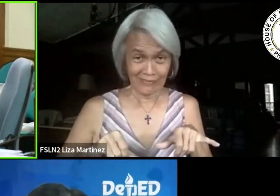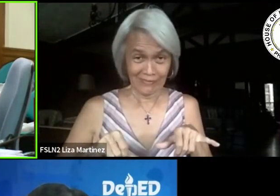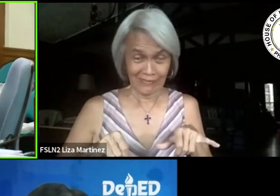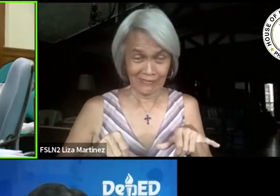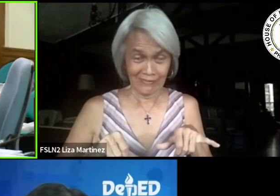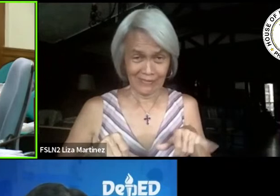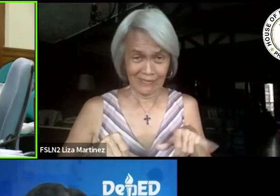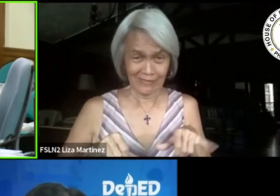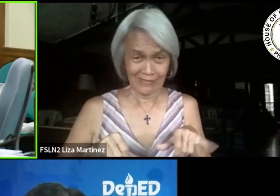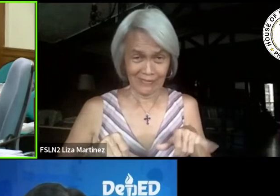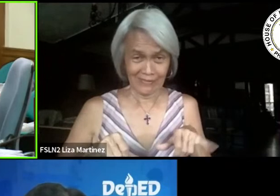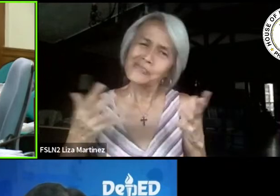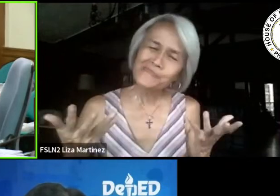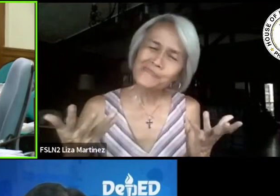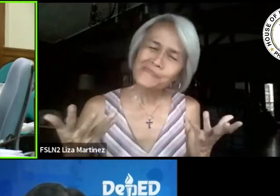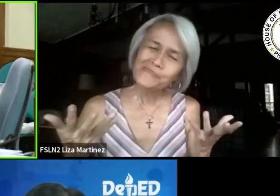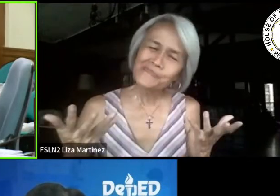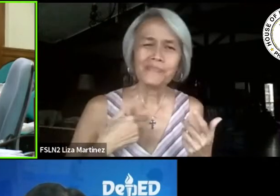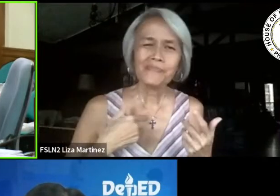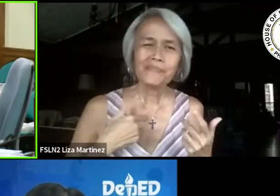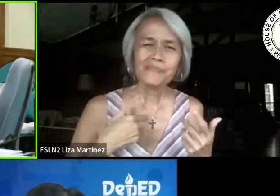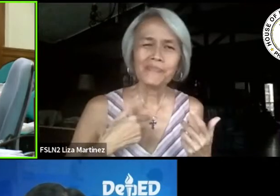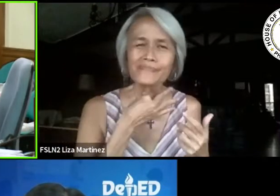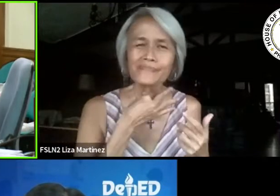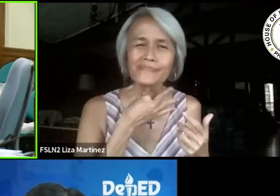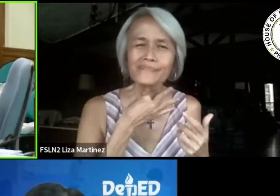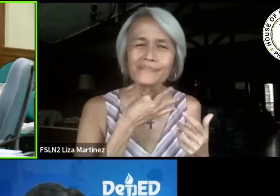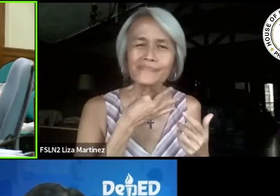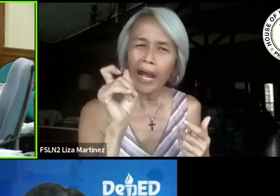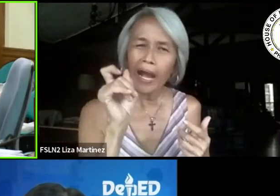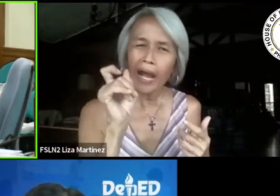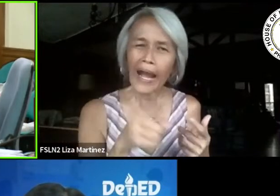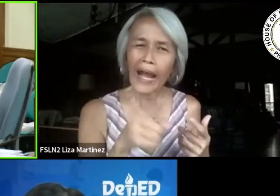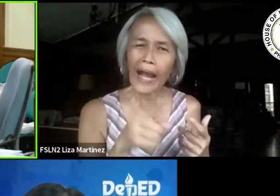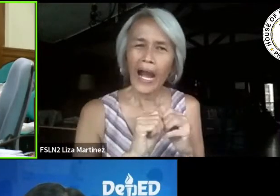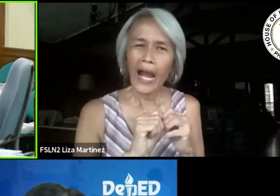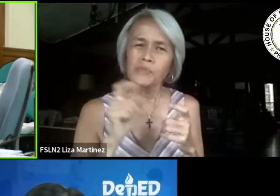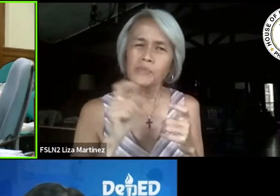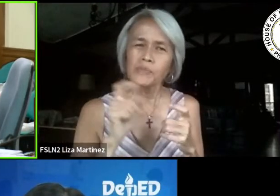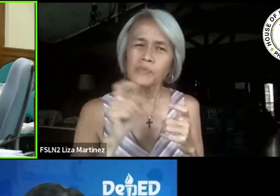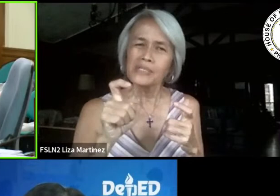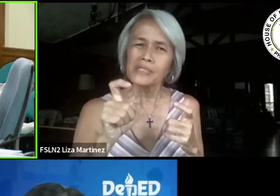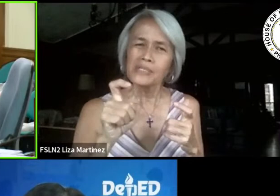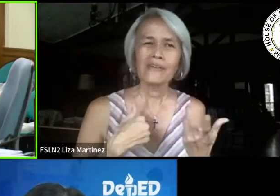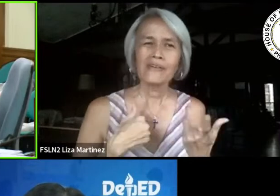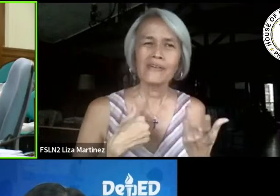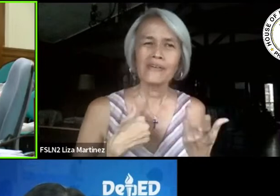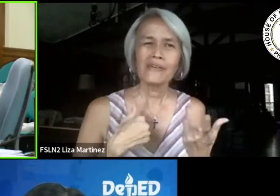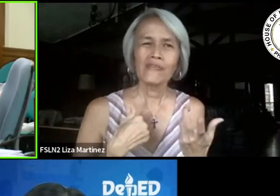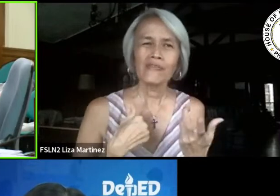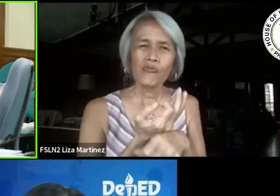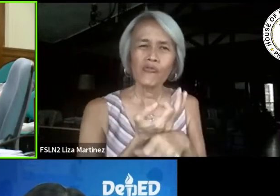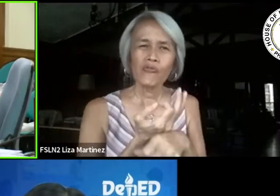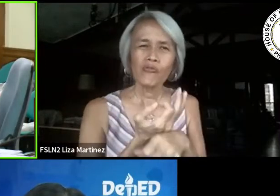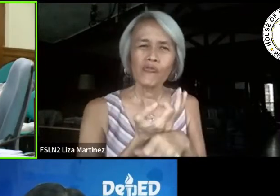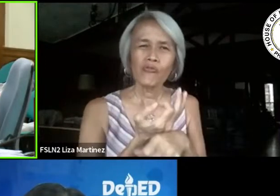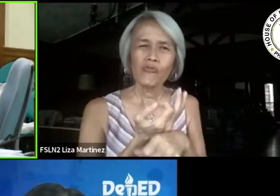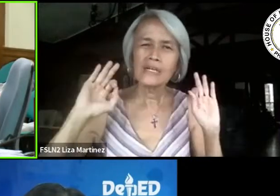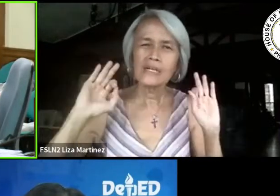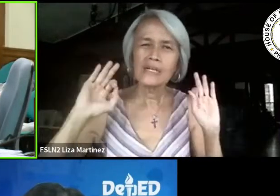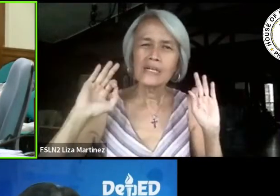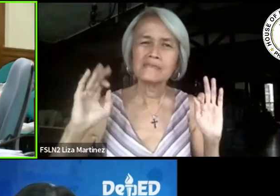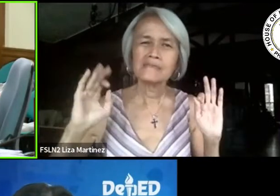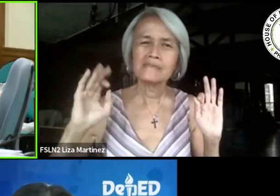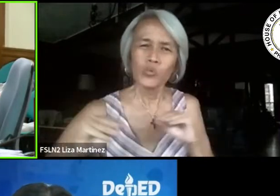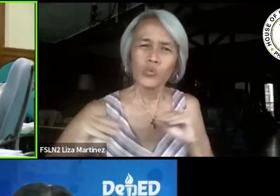malaman rin. Kasi dapat may mobility ang tao eh. Pag Pilipino ka, buong bansa, citizen ka eh. You can